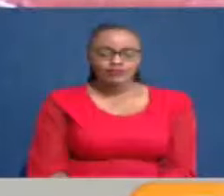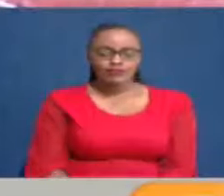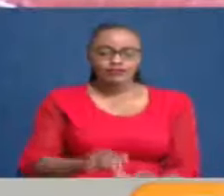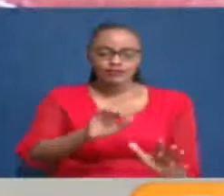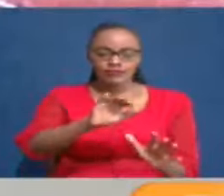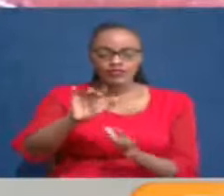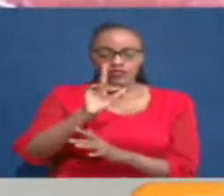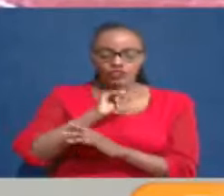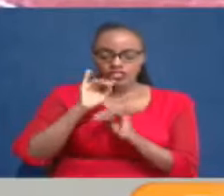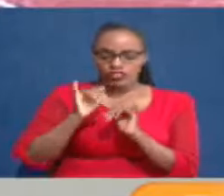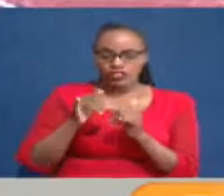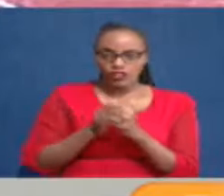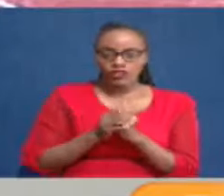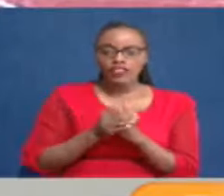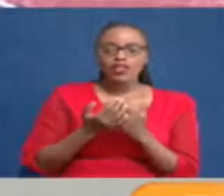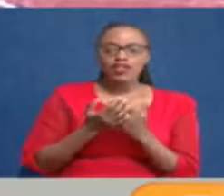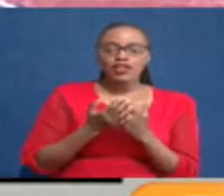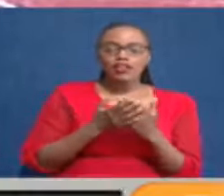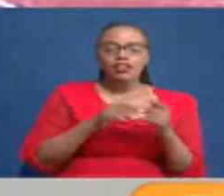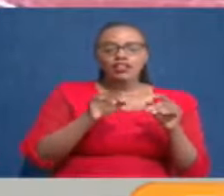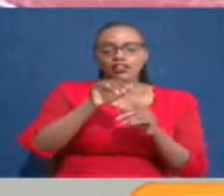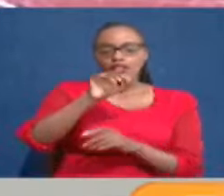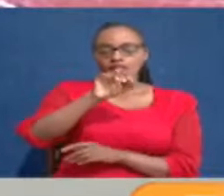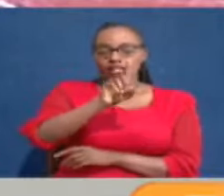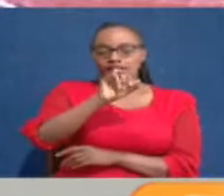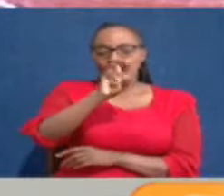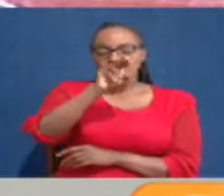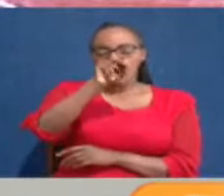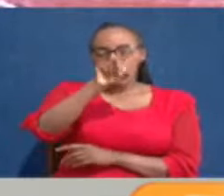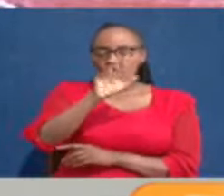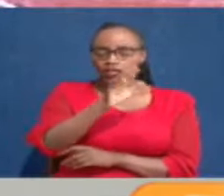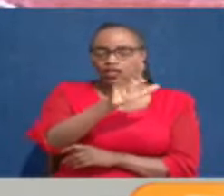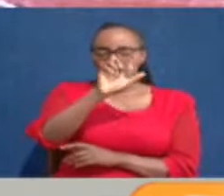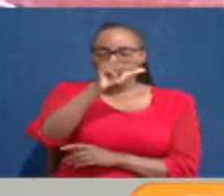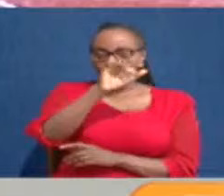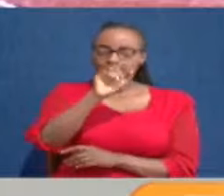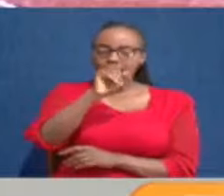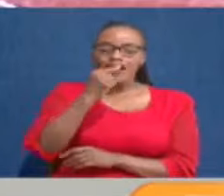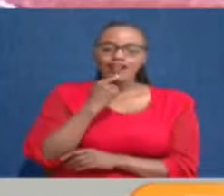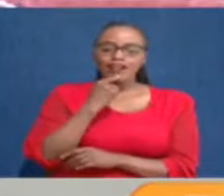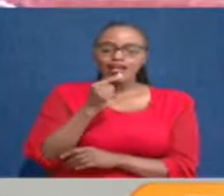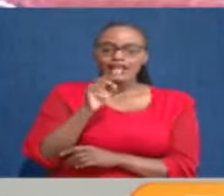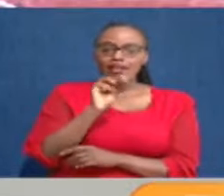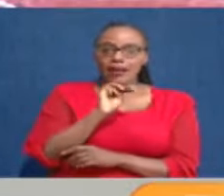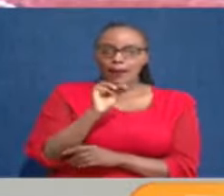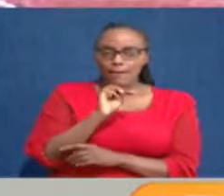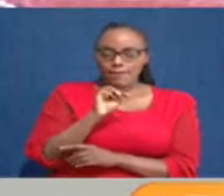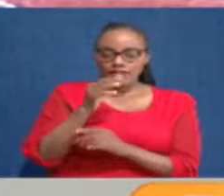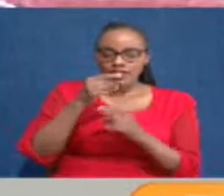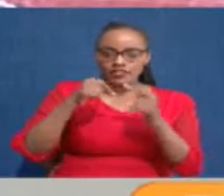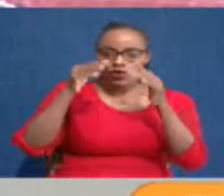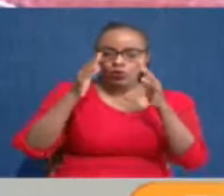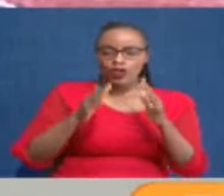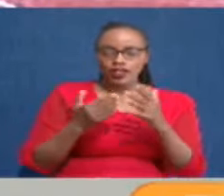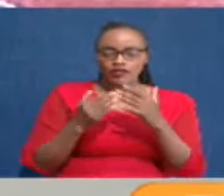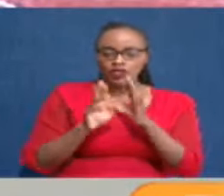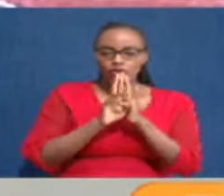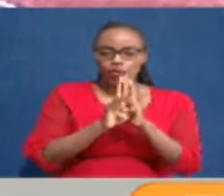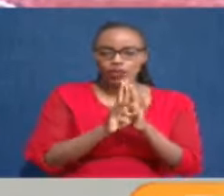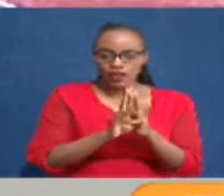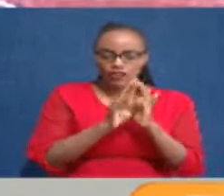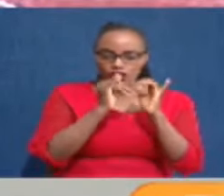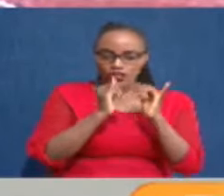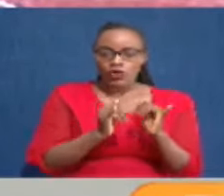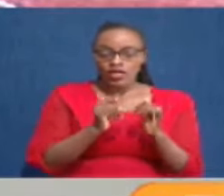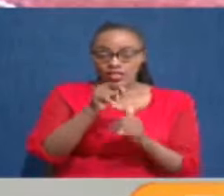Na kukamilisha ni kwamba bingwa wa michezo ya Jumuiya ya Madola katika mbio za mita 100 Ferdinand Omanyala anataka kuandikisha historia mpya